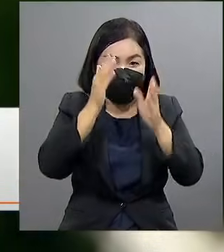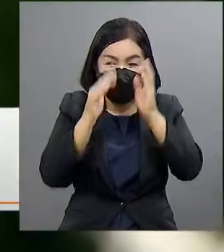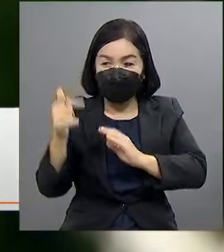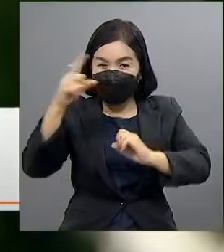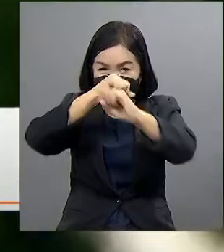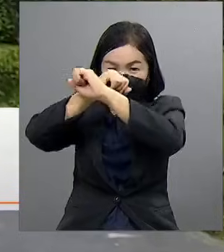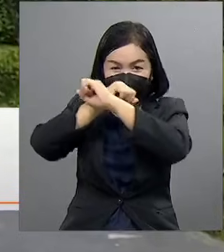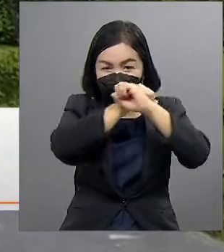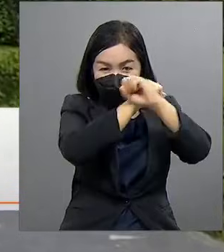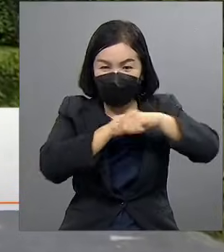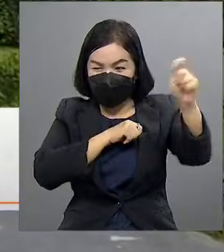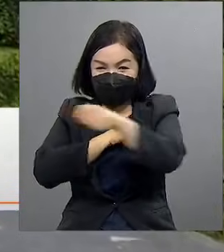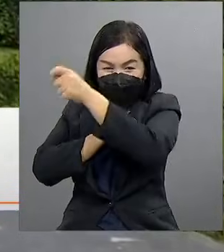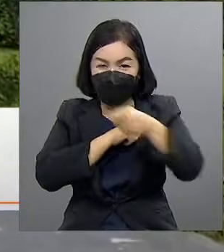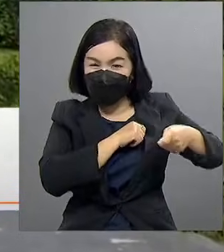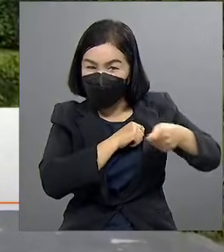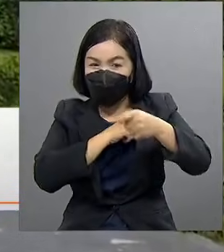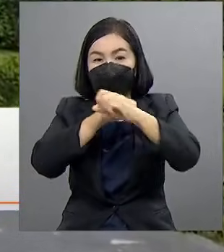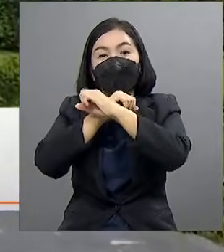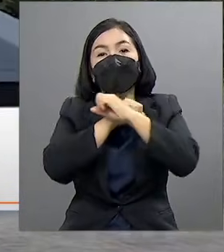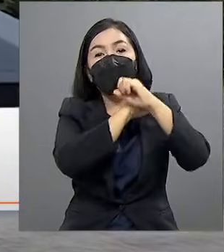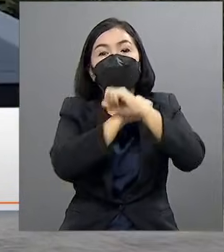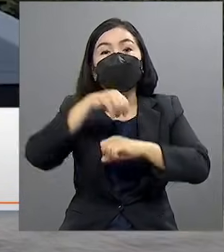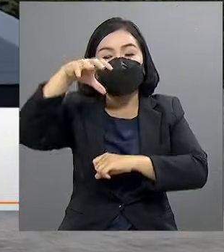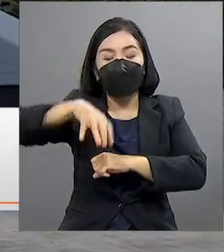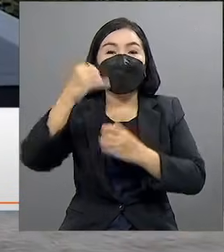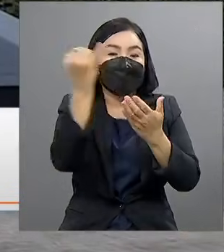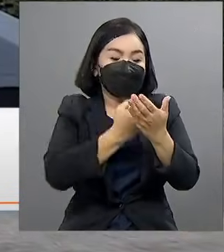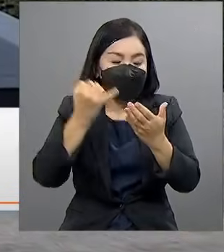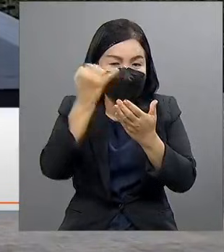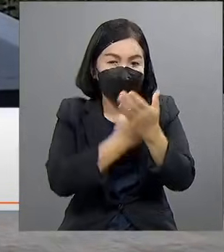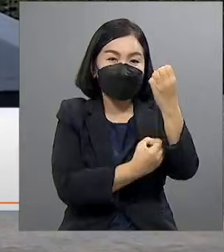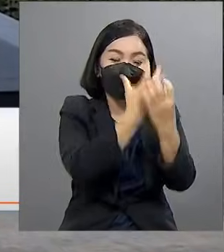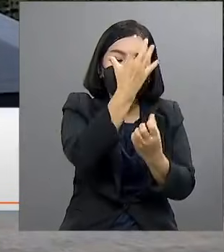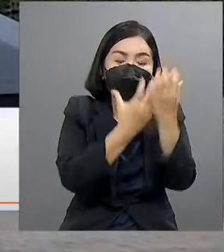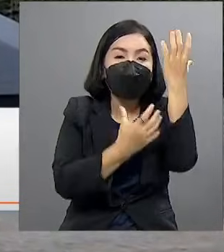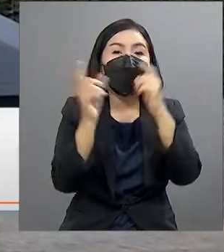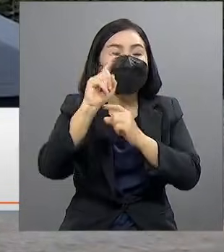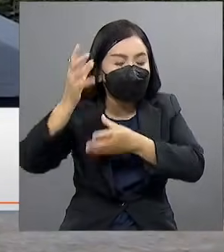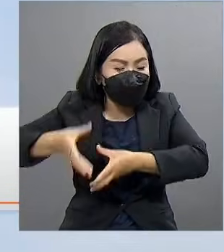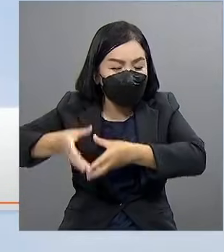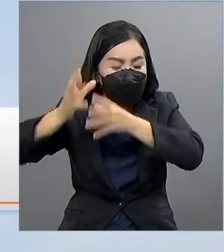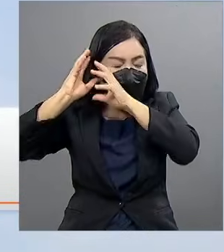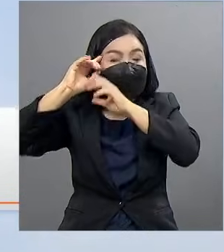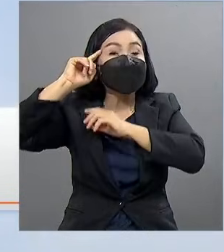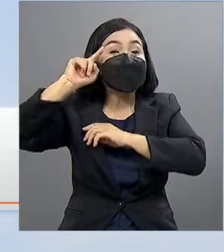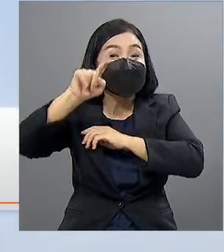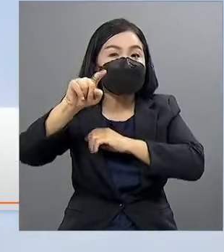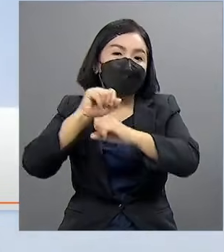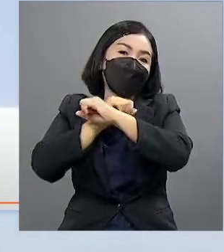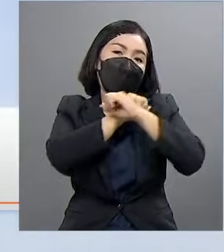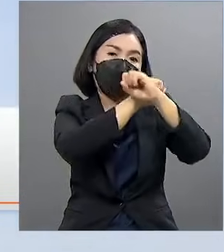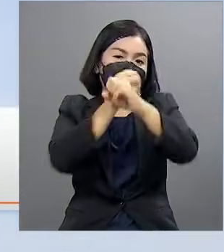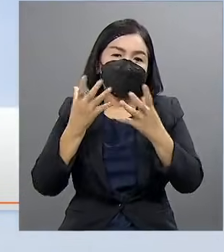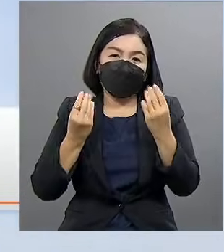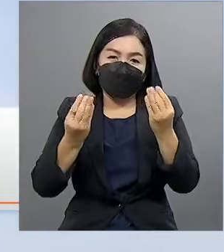มศิลปากรตั้งอยู่กลางสวนอันร่มรื่นเพื่อระลึกถึงวีรชนบ้านบางระจันที่กล้าหาญและเสียสละในการรวม